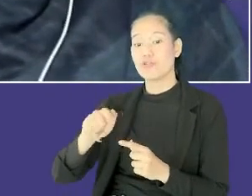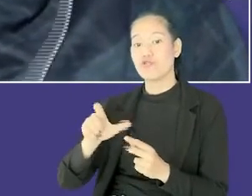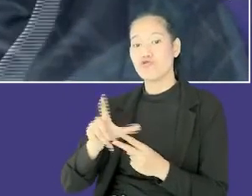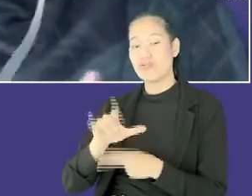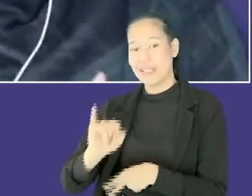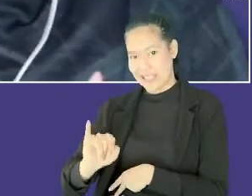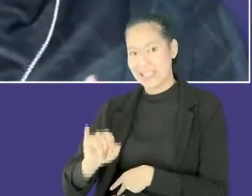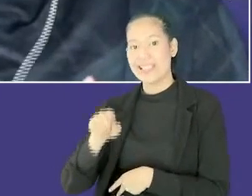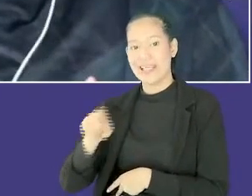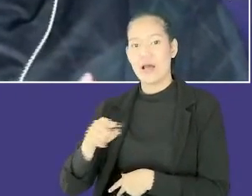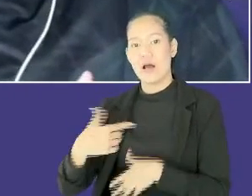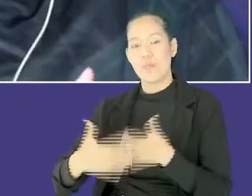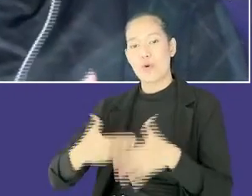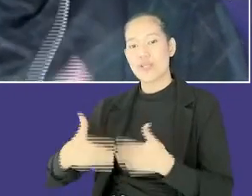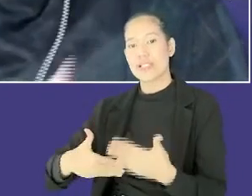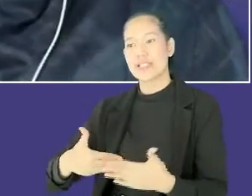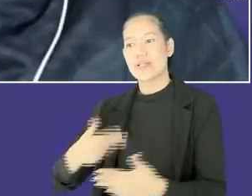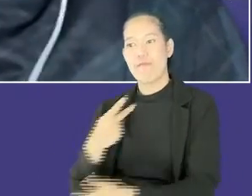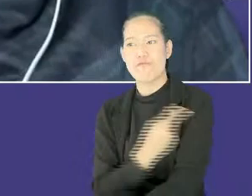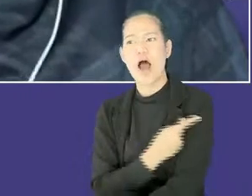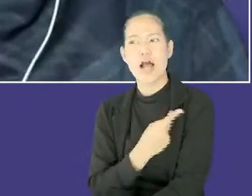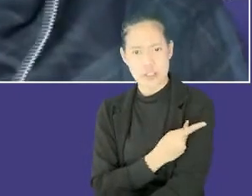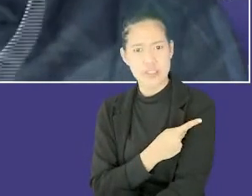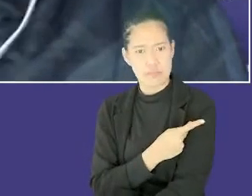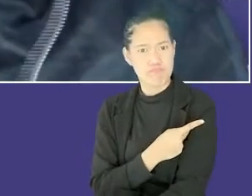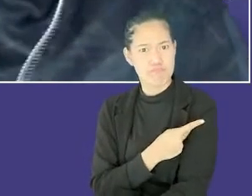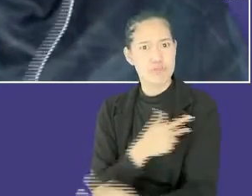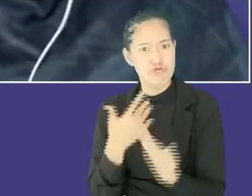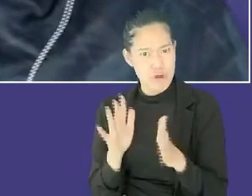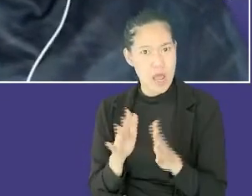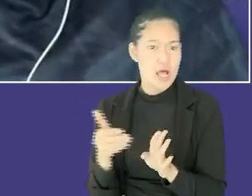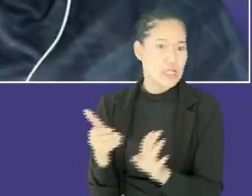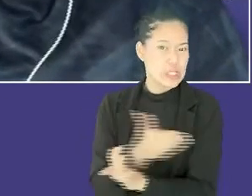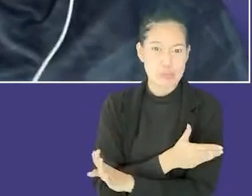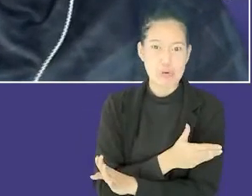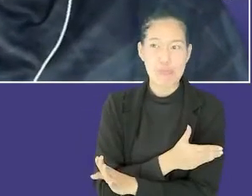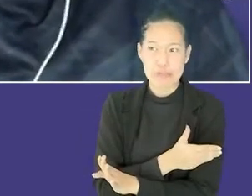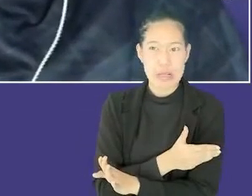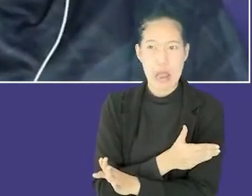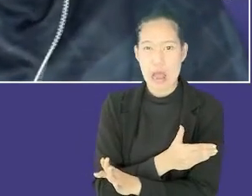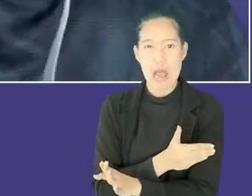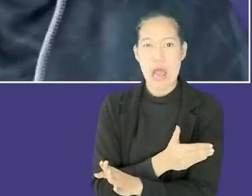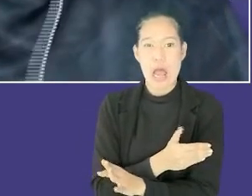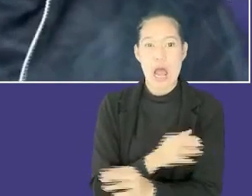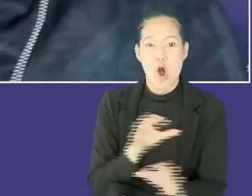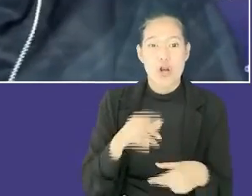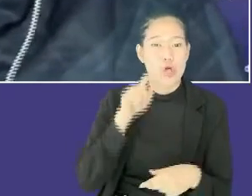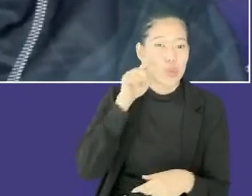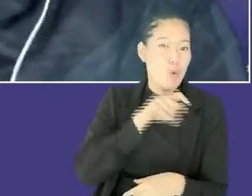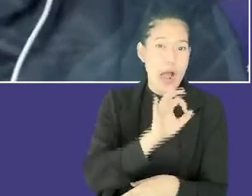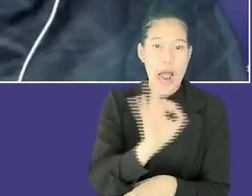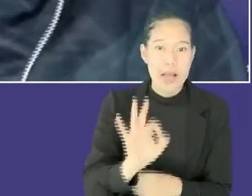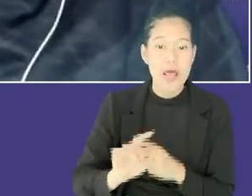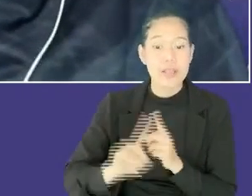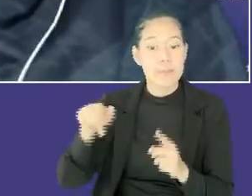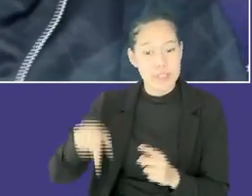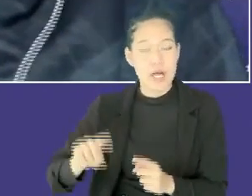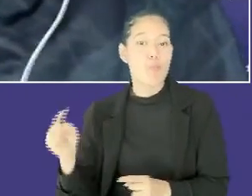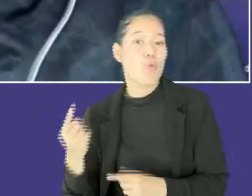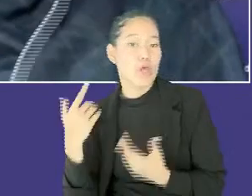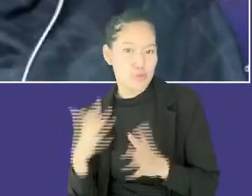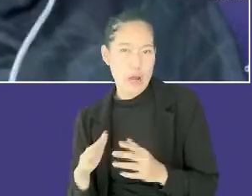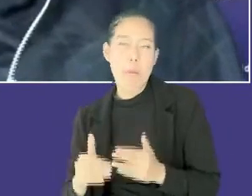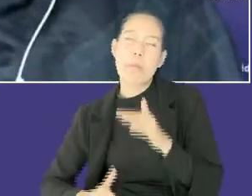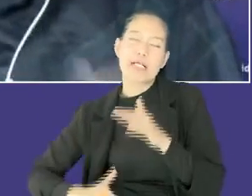Juli kan progress dari vaksin sudah berjalan juga yang sebelumnya mungkin gak ada cafenya sama sekali untuk lansia sekarang juga sudah berjalan meskipun